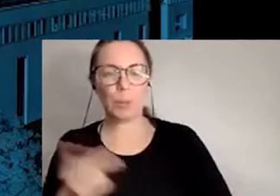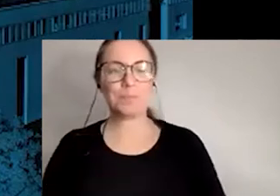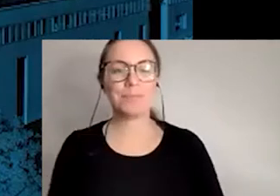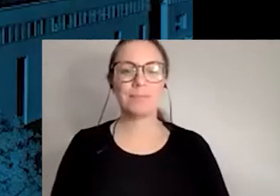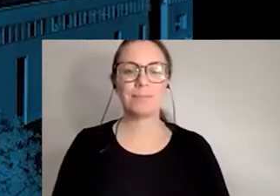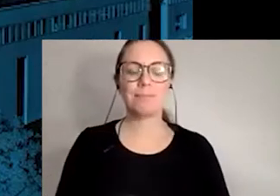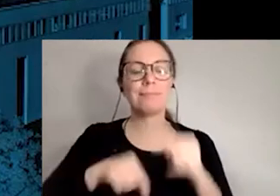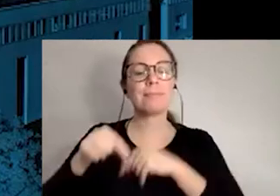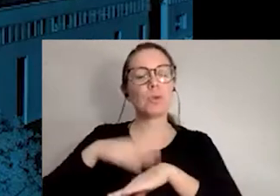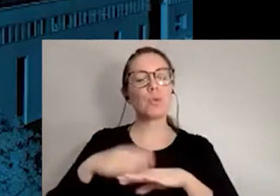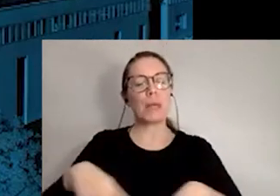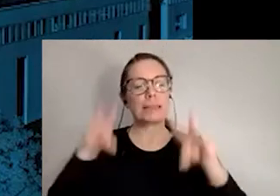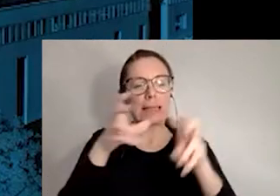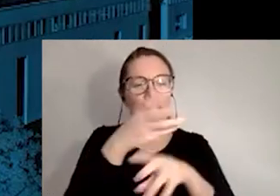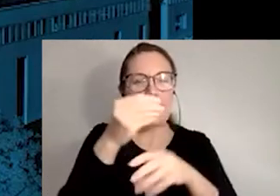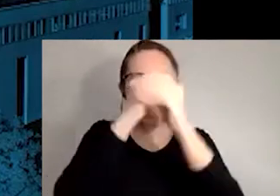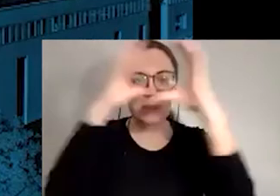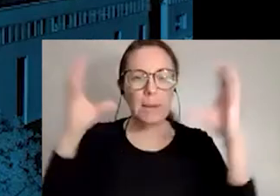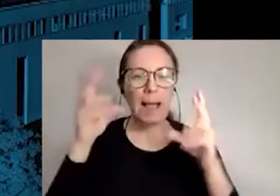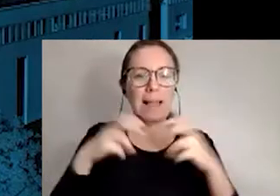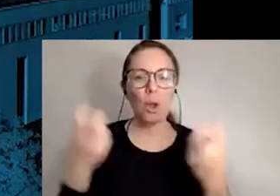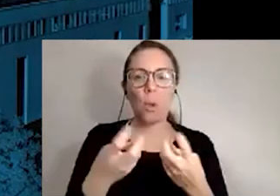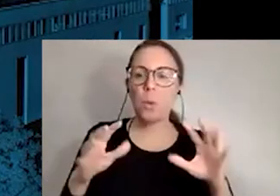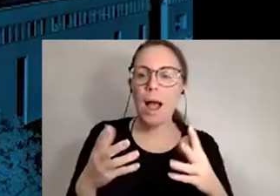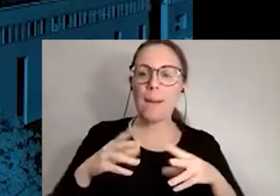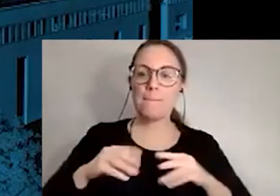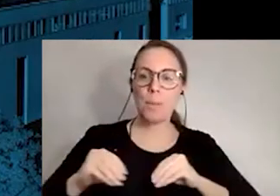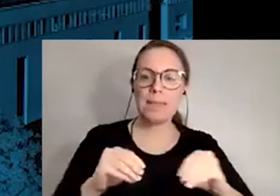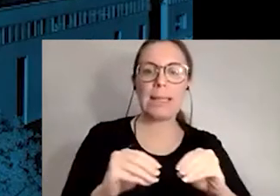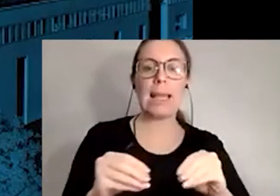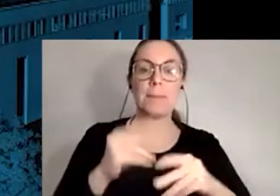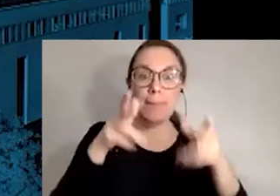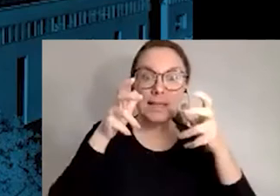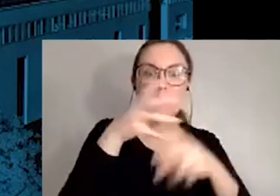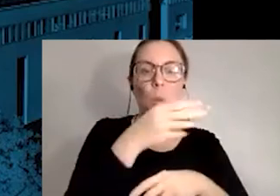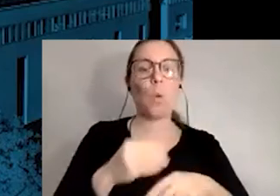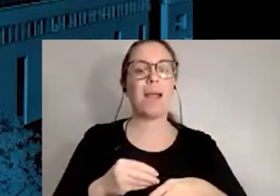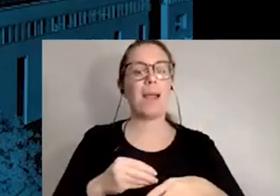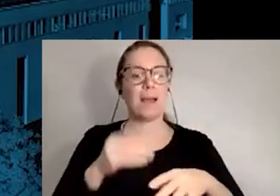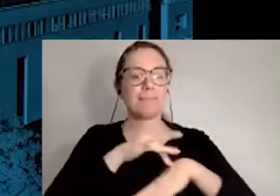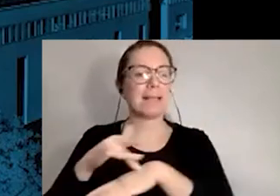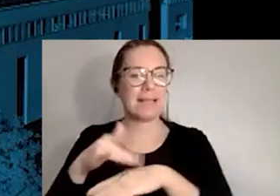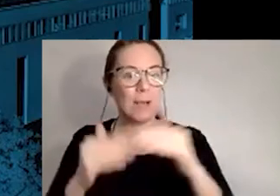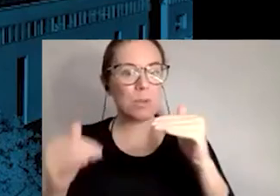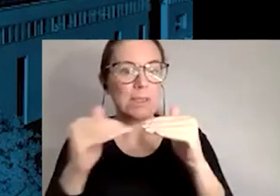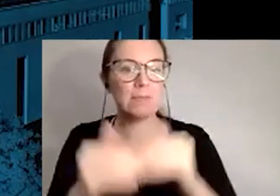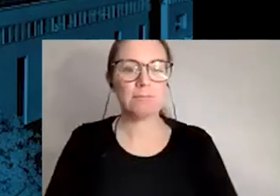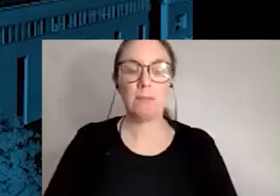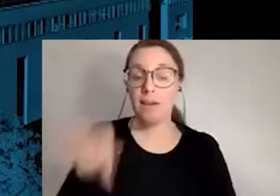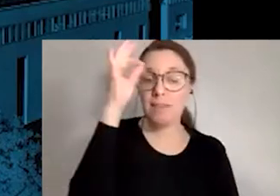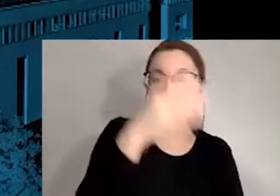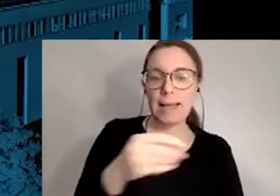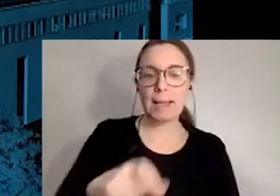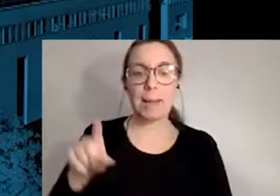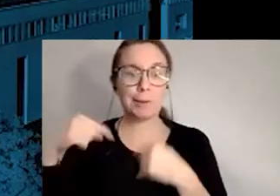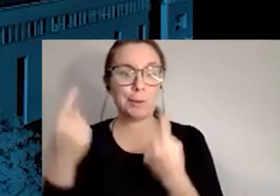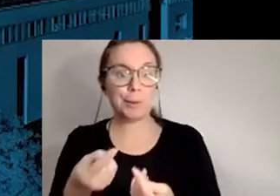titre de cette table ronde, mobilité, perception et pratiques inclusives. En France et au Québec, on note depuis plusieurs